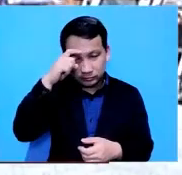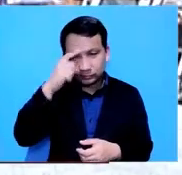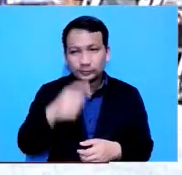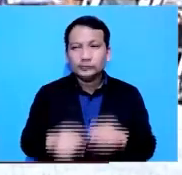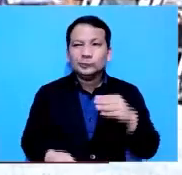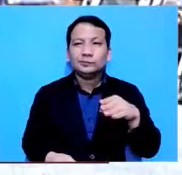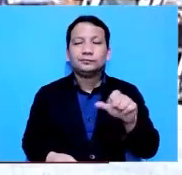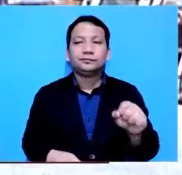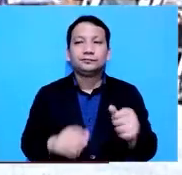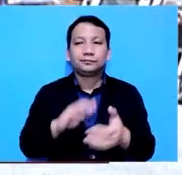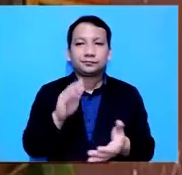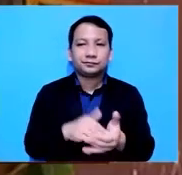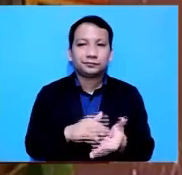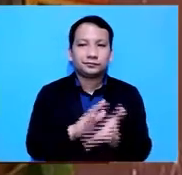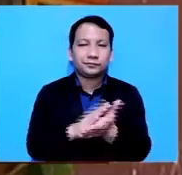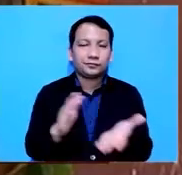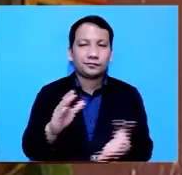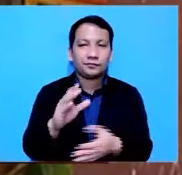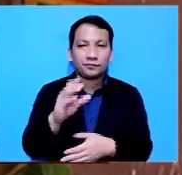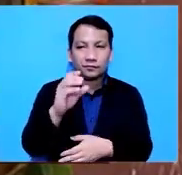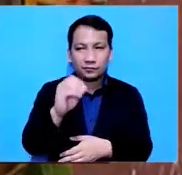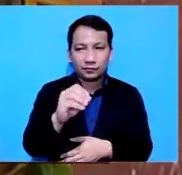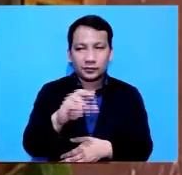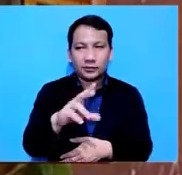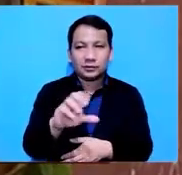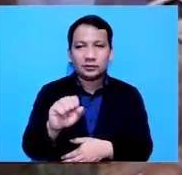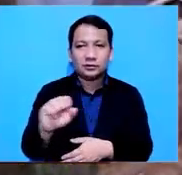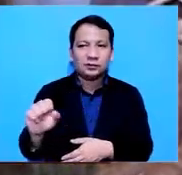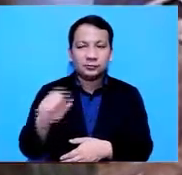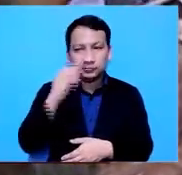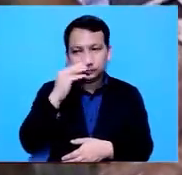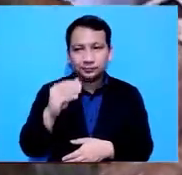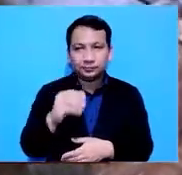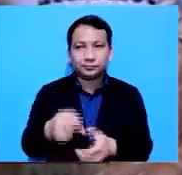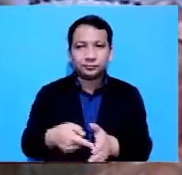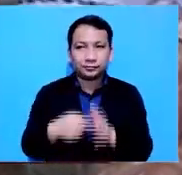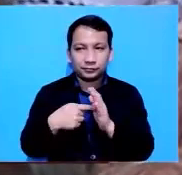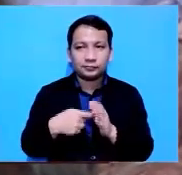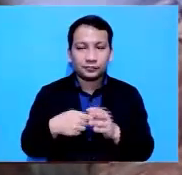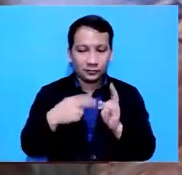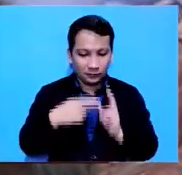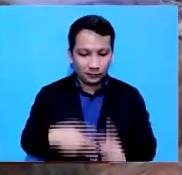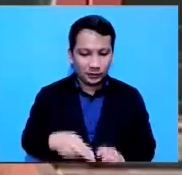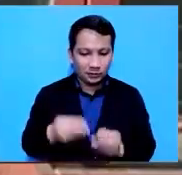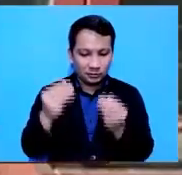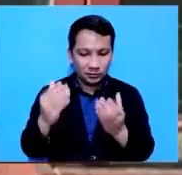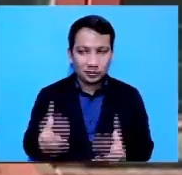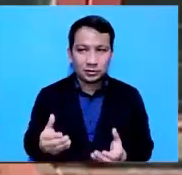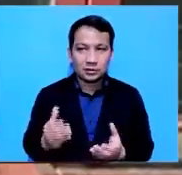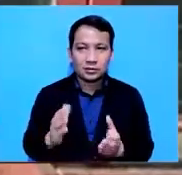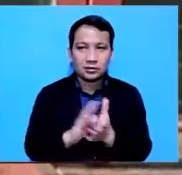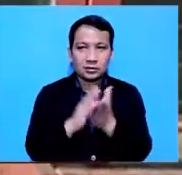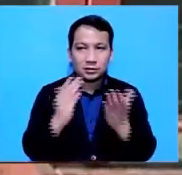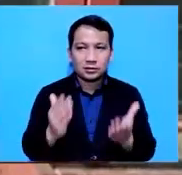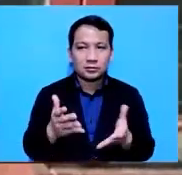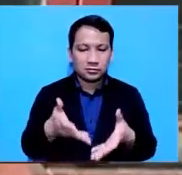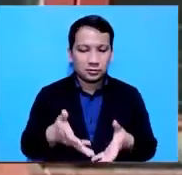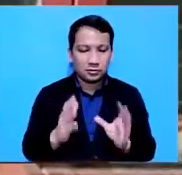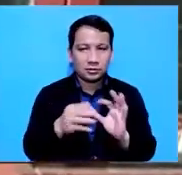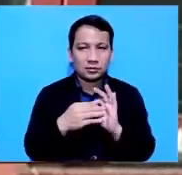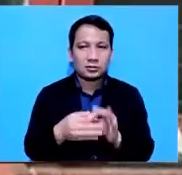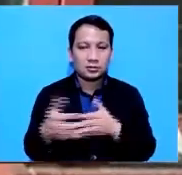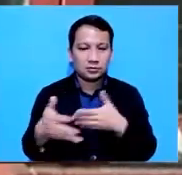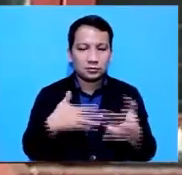Central School naman sa Occidental Mindoro, hindi muna required mag-uniform ang mga estudyante at guro. Pinapayagan silang magsuot